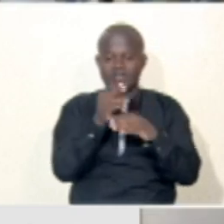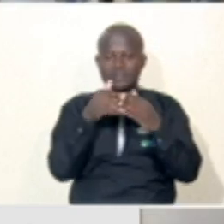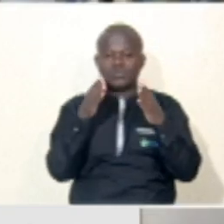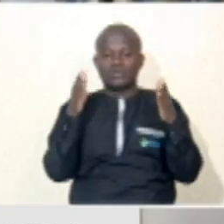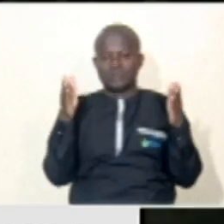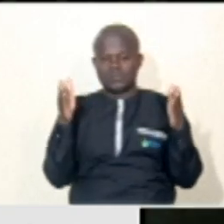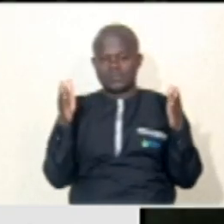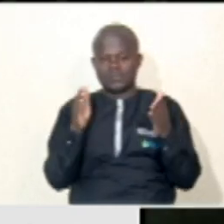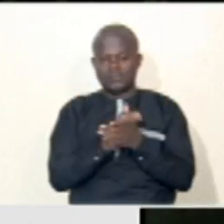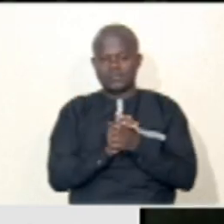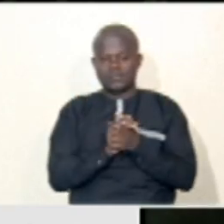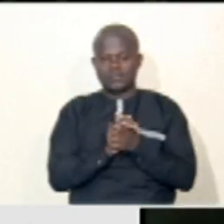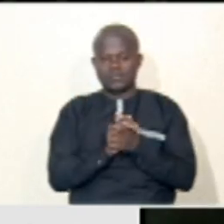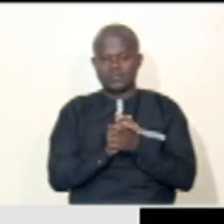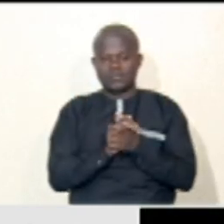dufunguye.